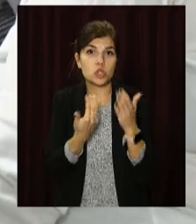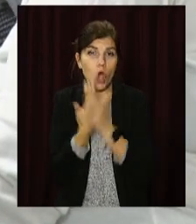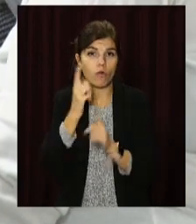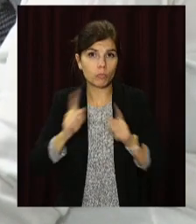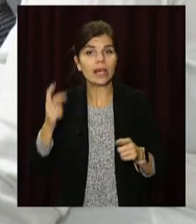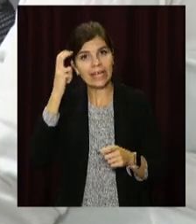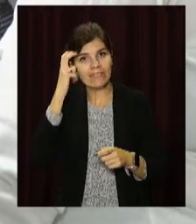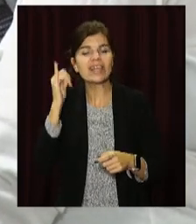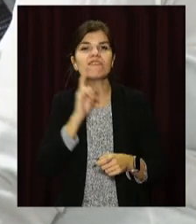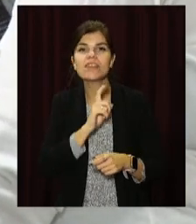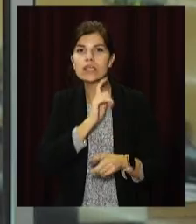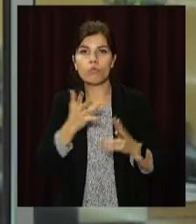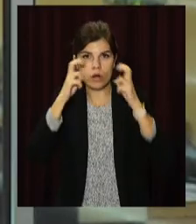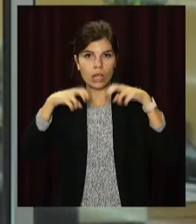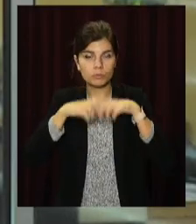Вінниці.